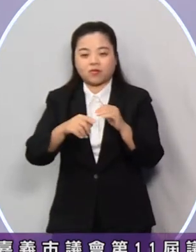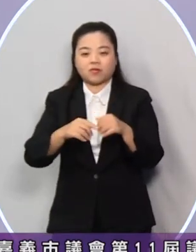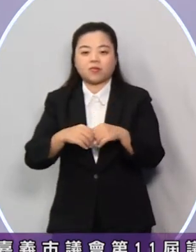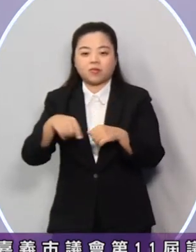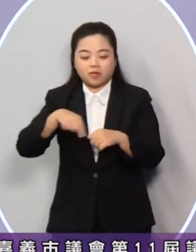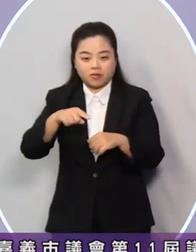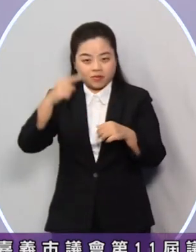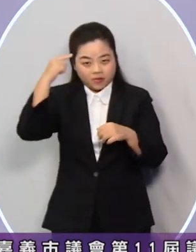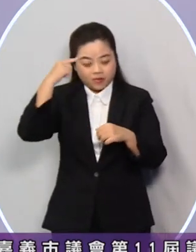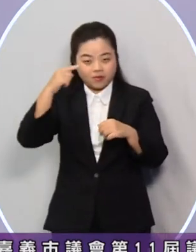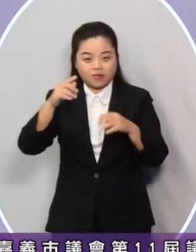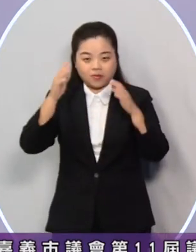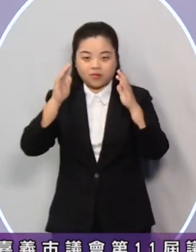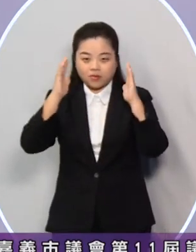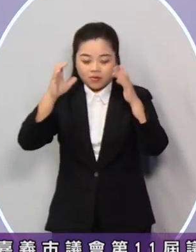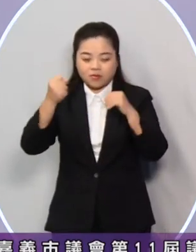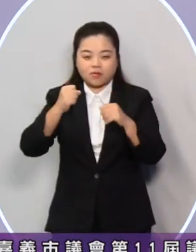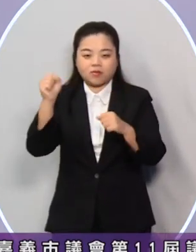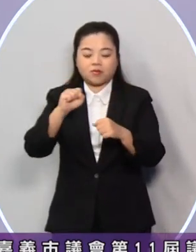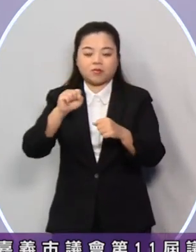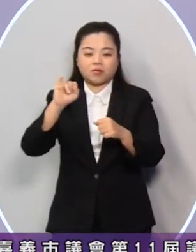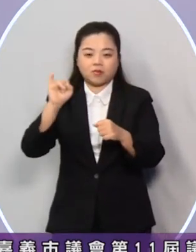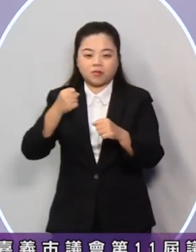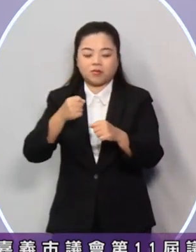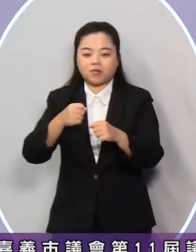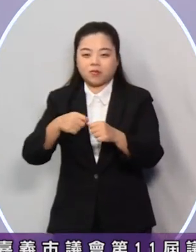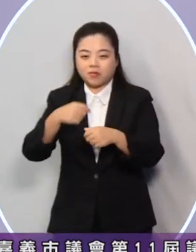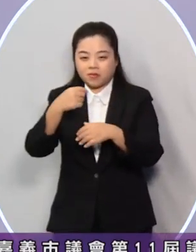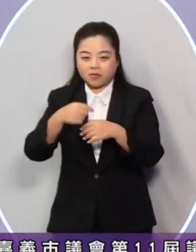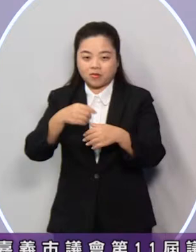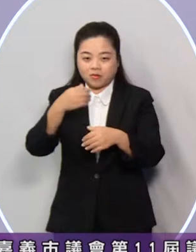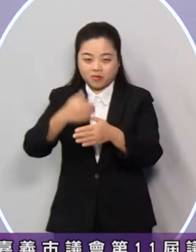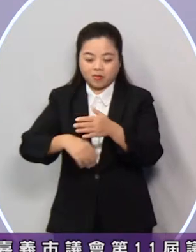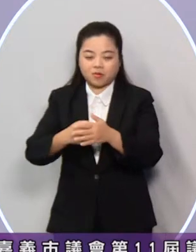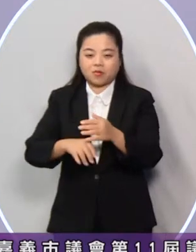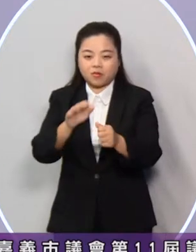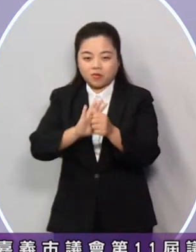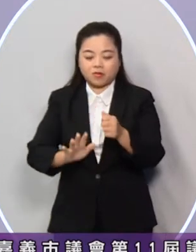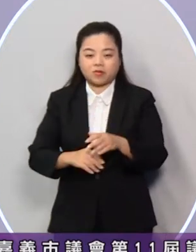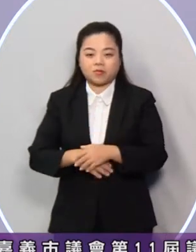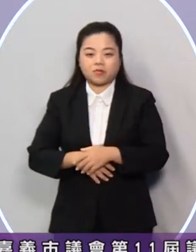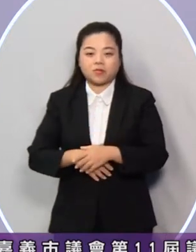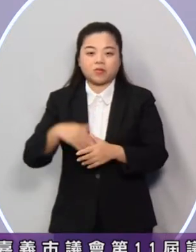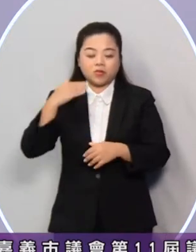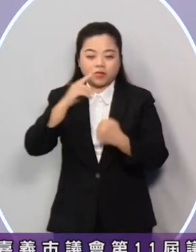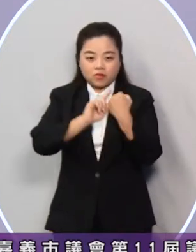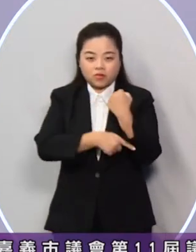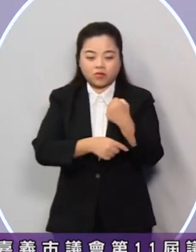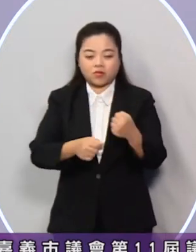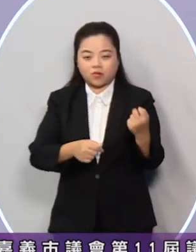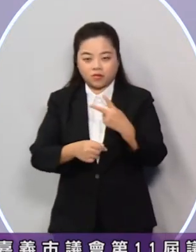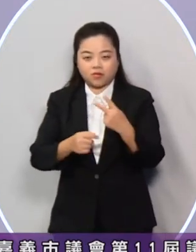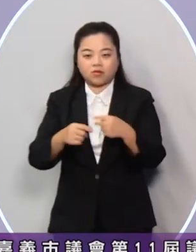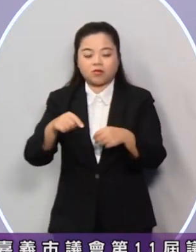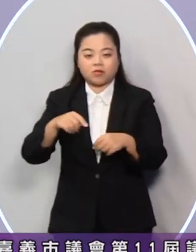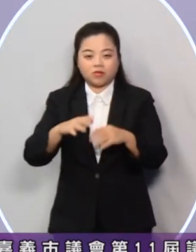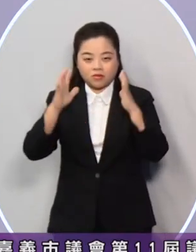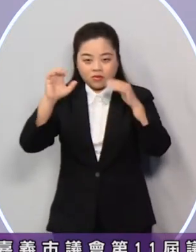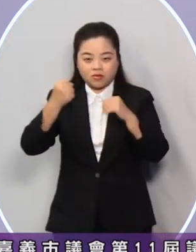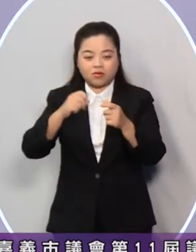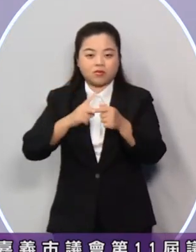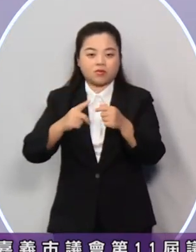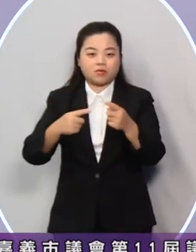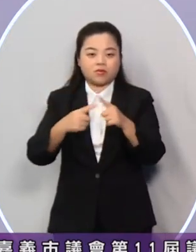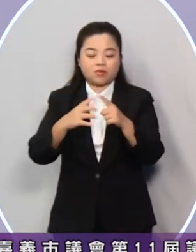义与人权不可被侵害，以天赋人权为最高性，若法为恶，则正义与